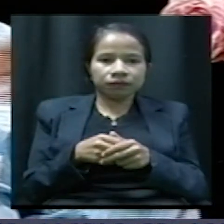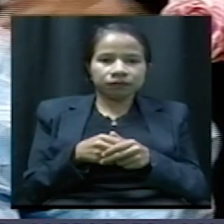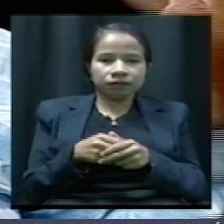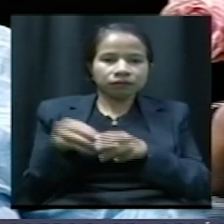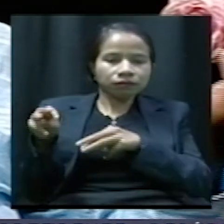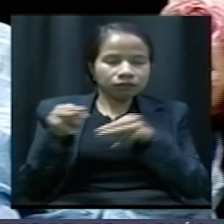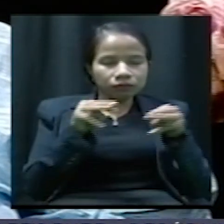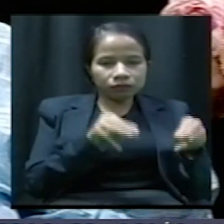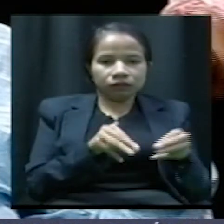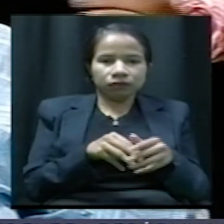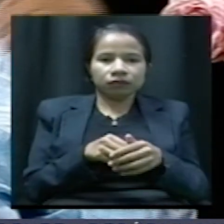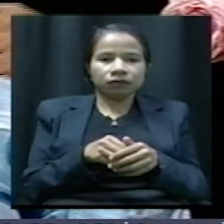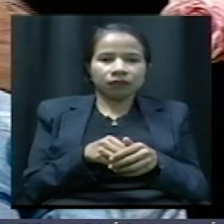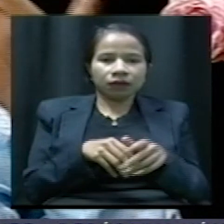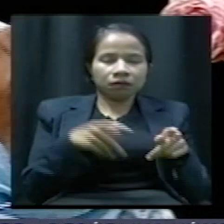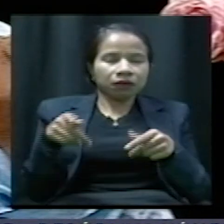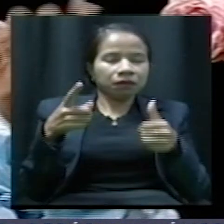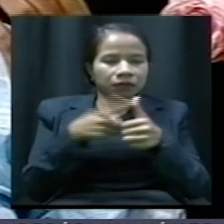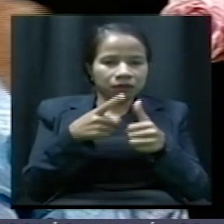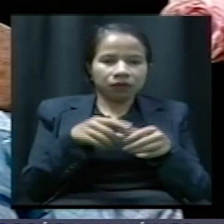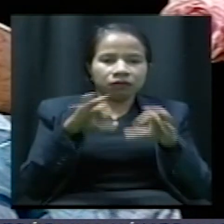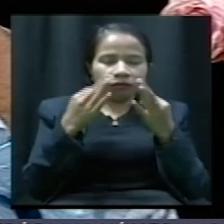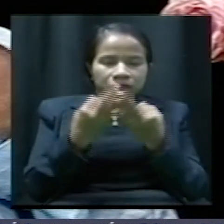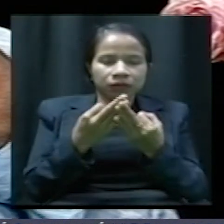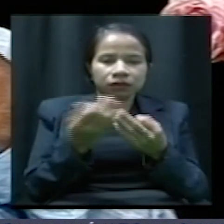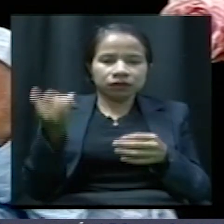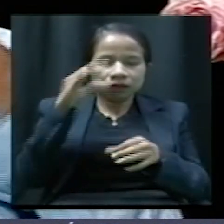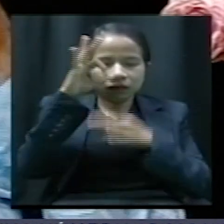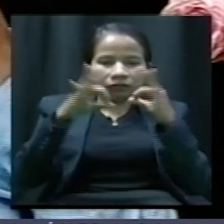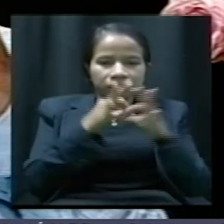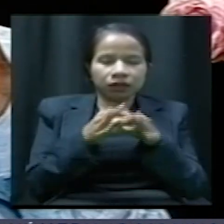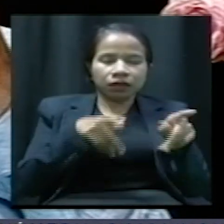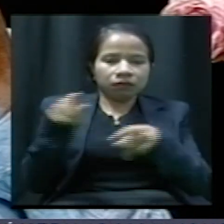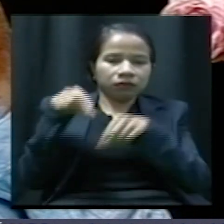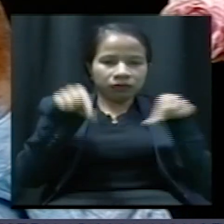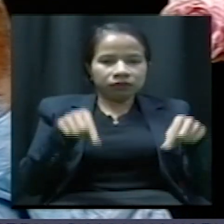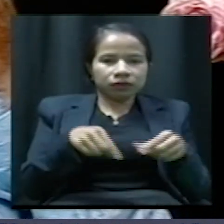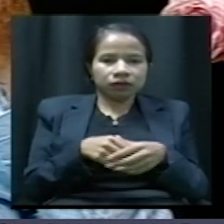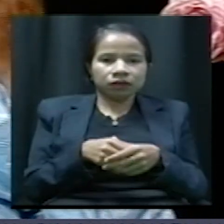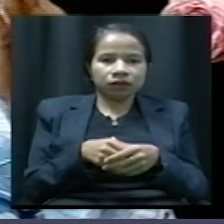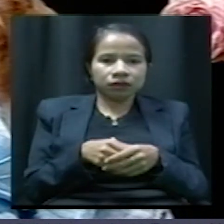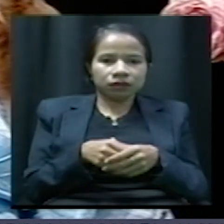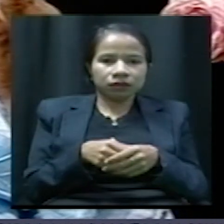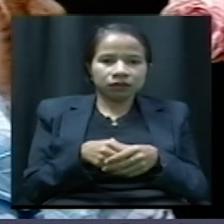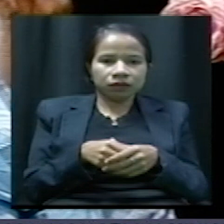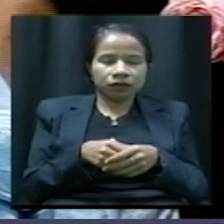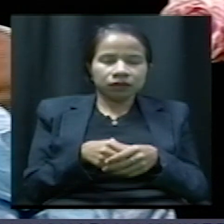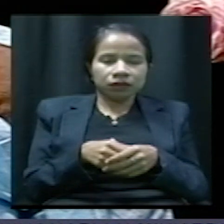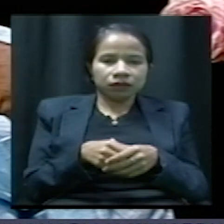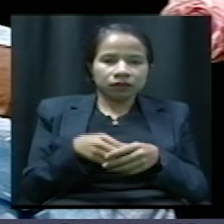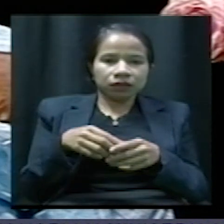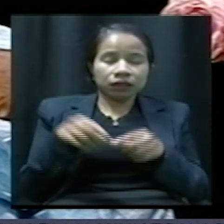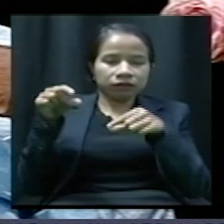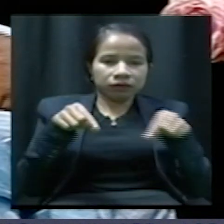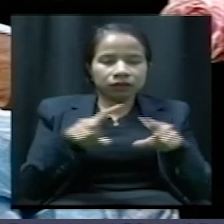Persija muda pensamento ne los kata persija. Usi inisiu keran familia sia tem que fiar kata emo deficiencia. Ho sia deficiencia ma sia ne habilidade